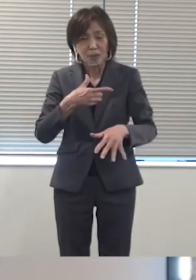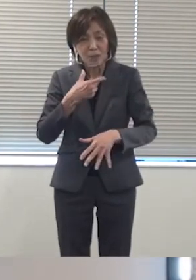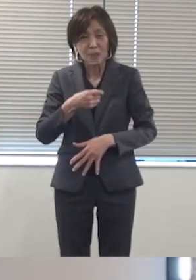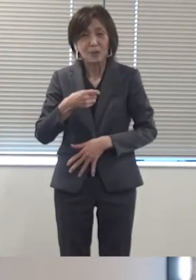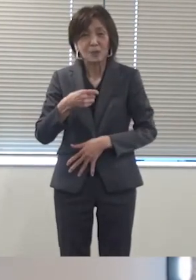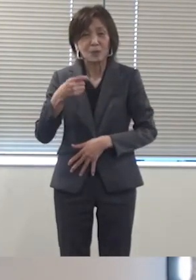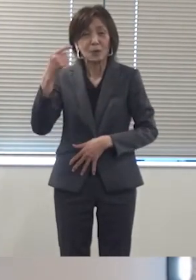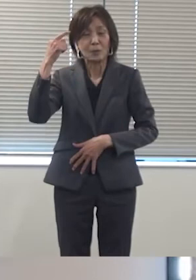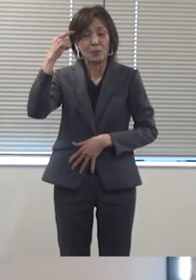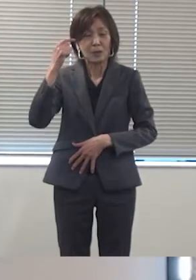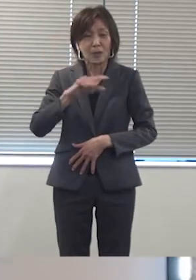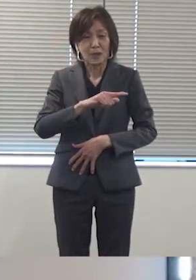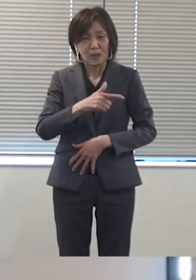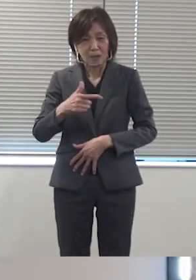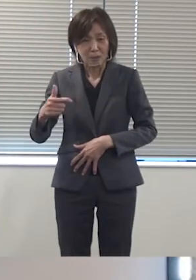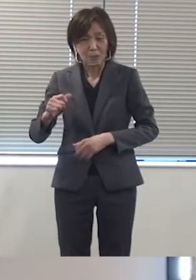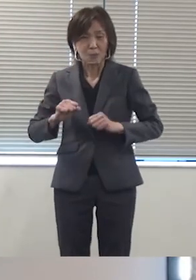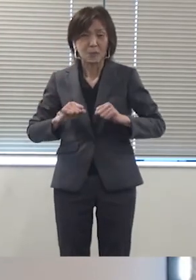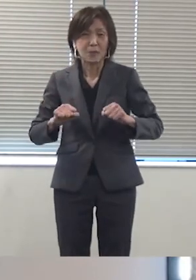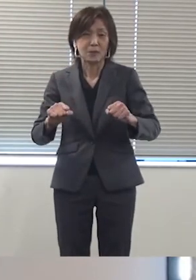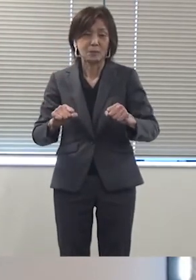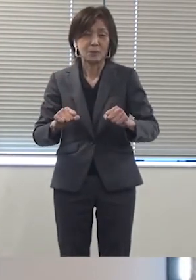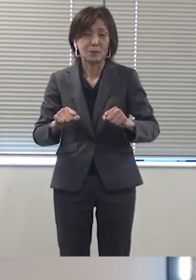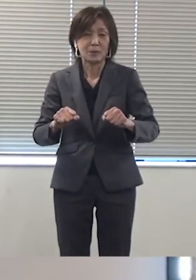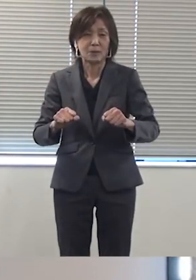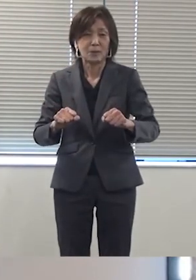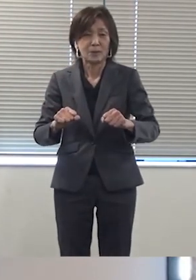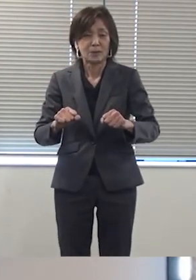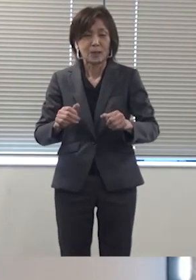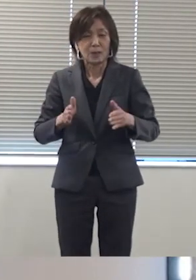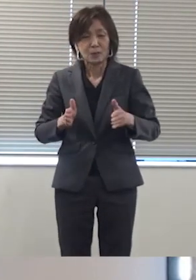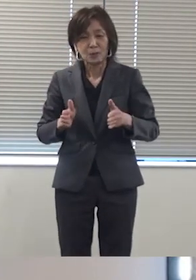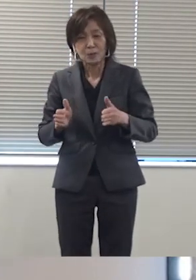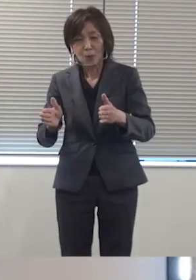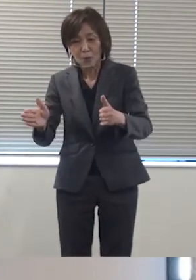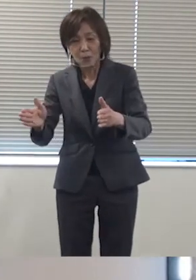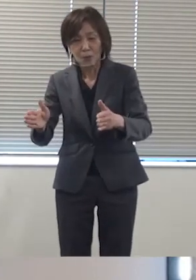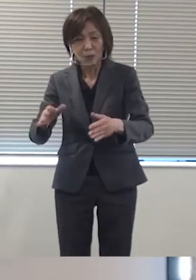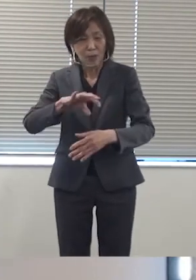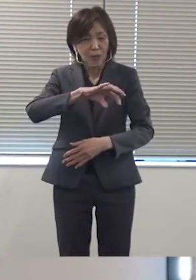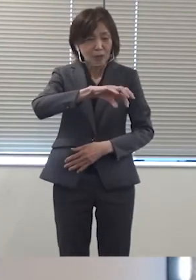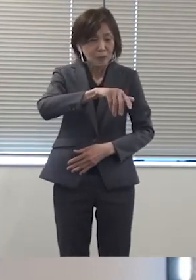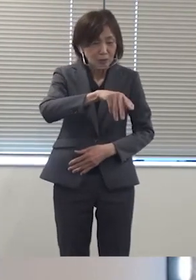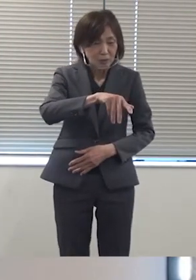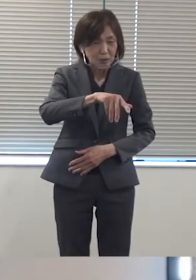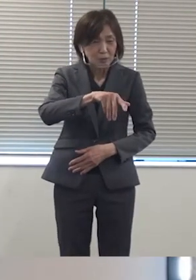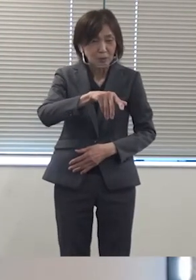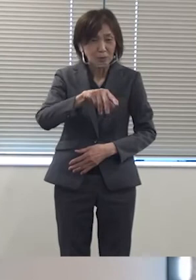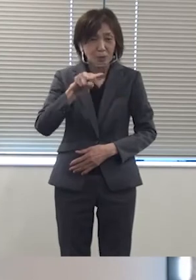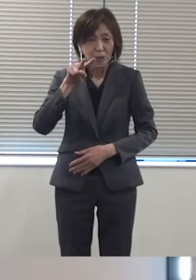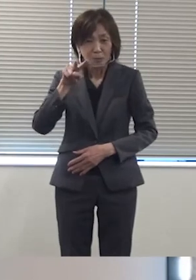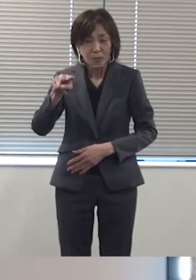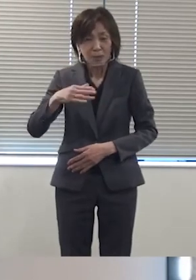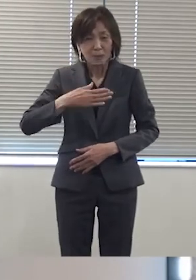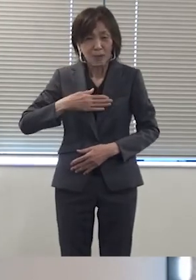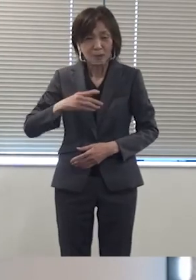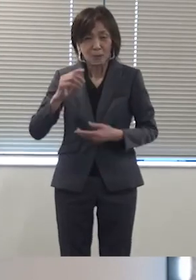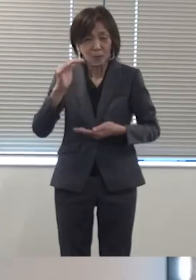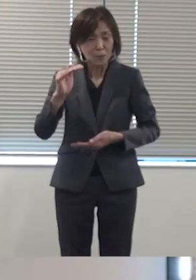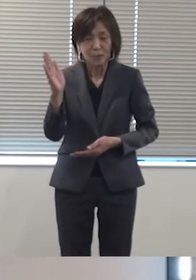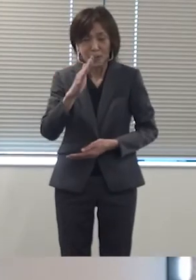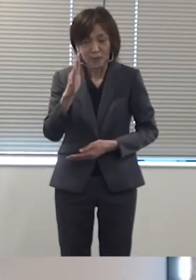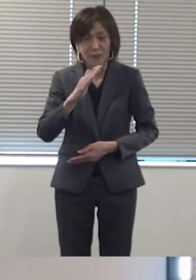なんで、すごく見えにくいですけど、大事なので、こぼれ落とさないように、そこをきめ細かくや